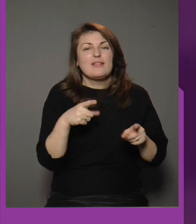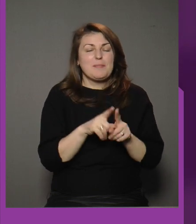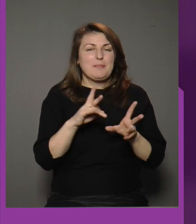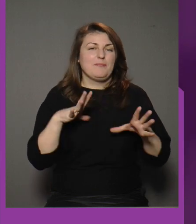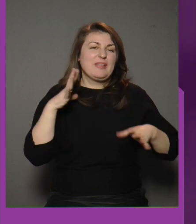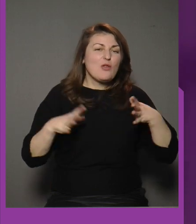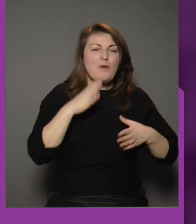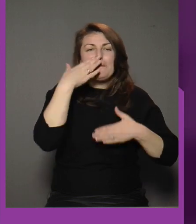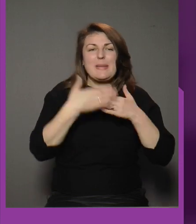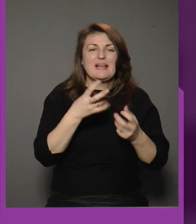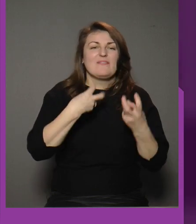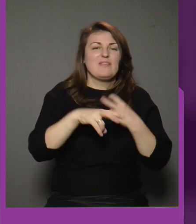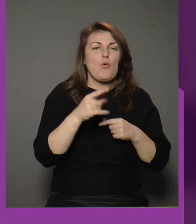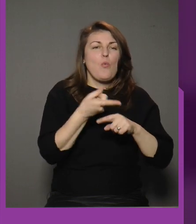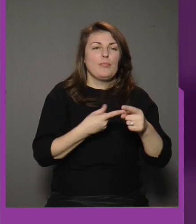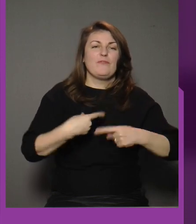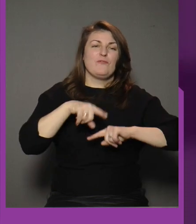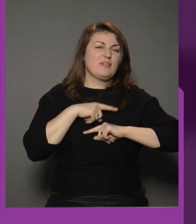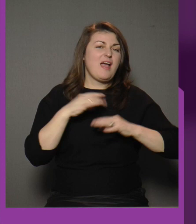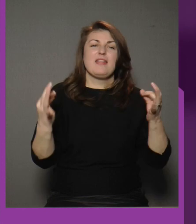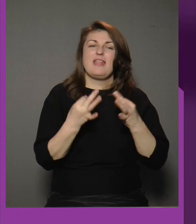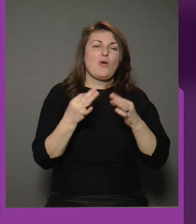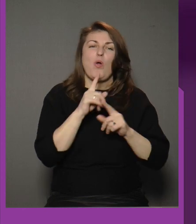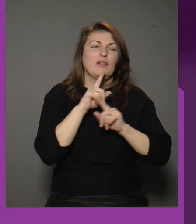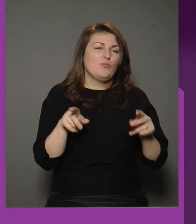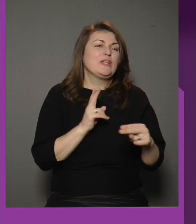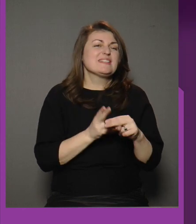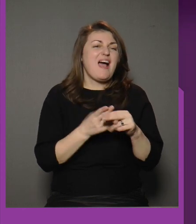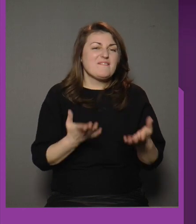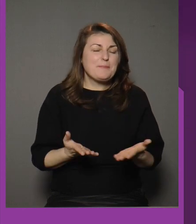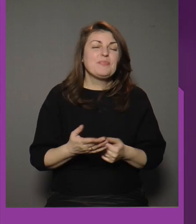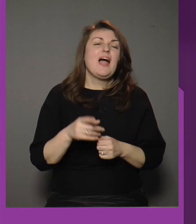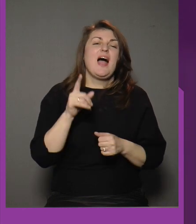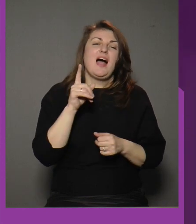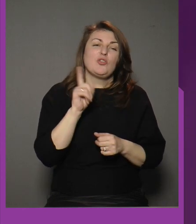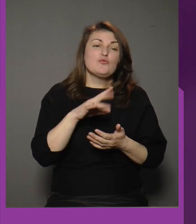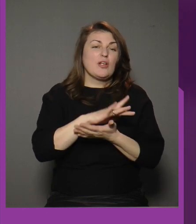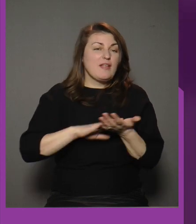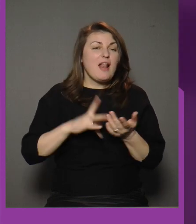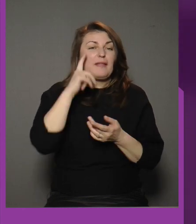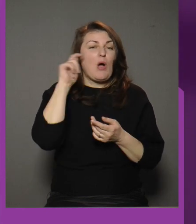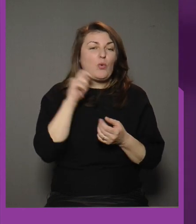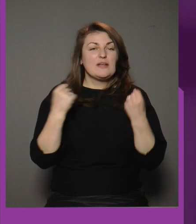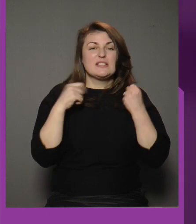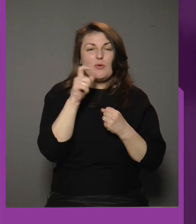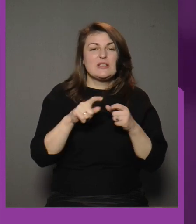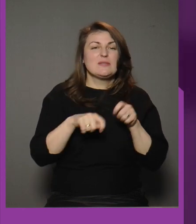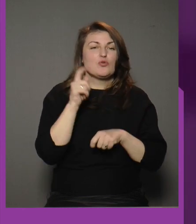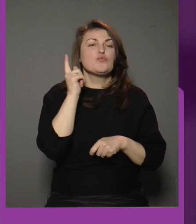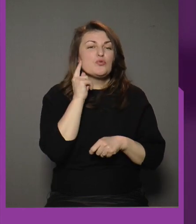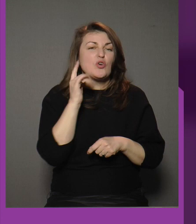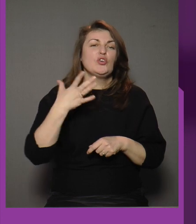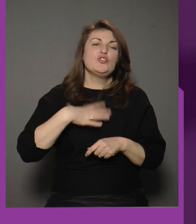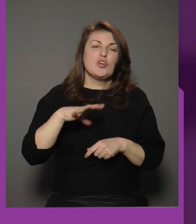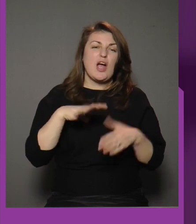тренування перед виходом у півфінал ніколи не буде зайвим. Тому що далі на українських спортсменів із порушеннями слуху